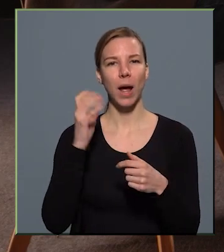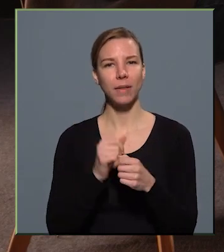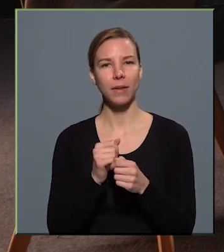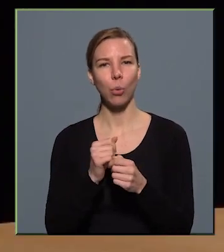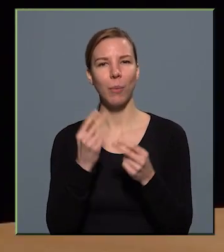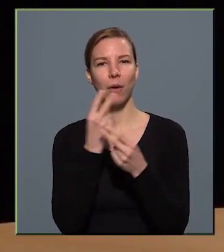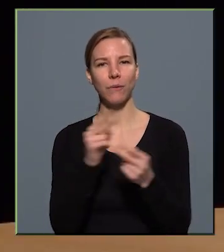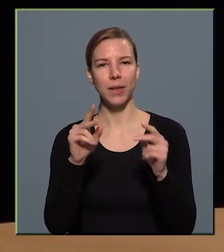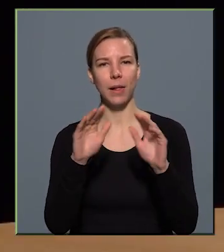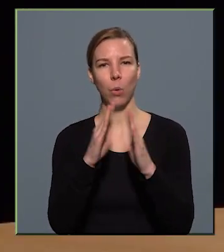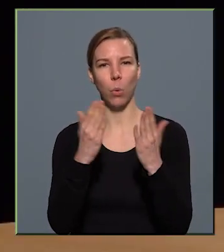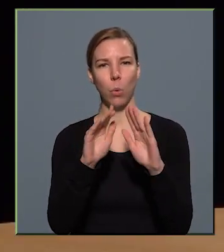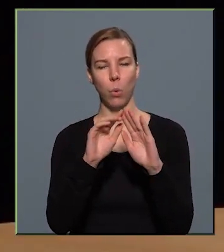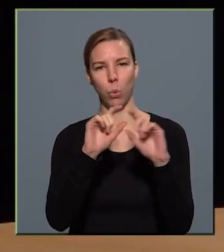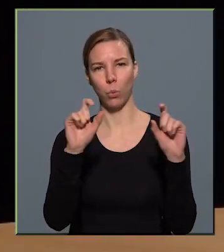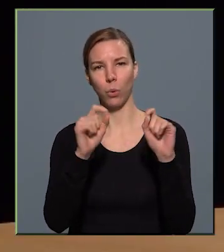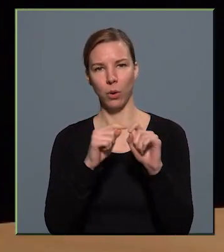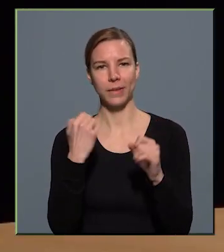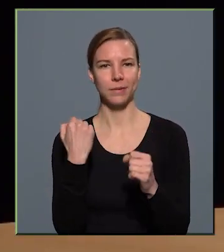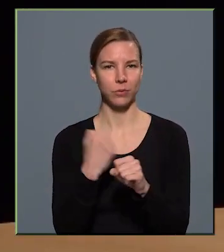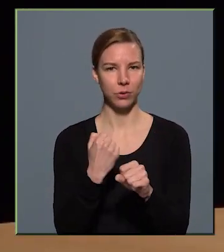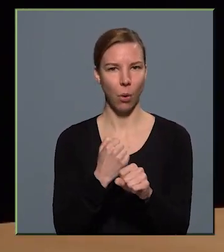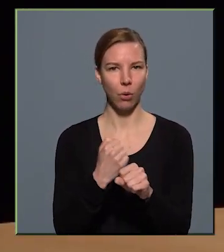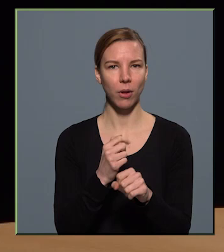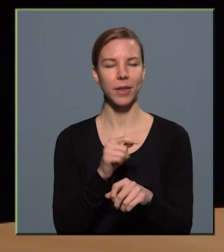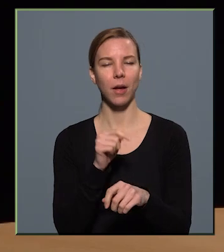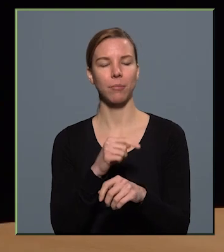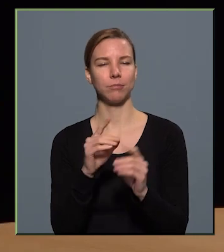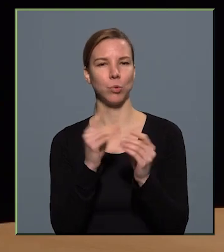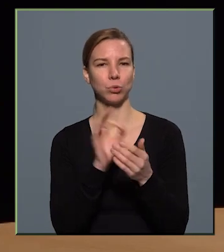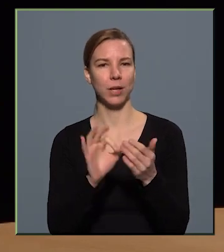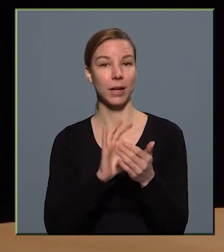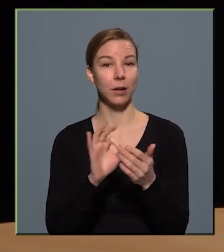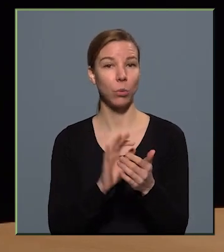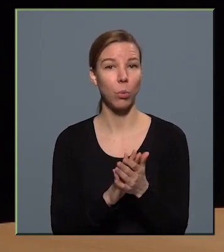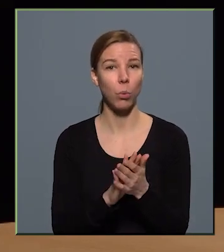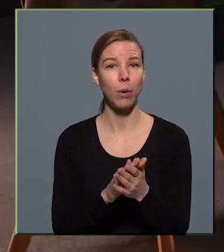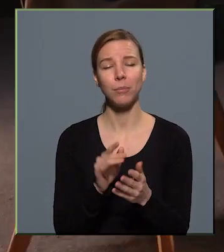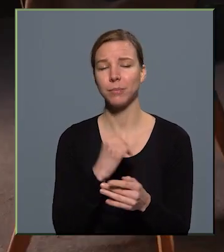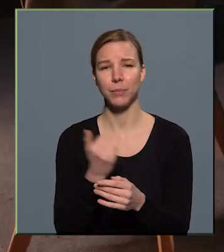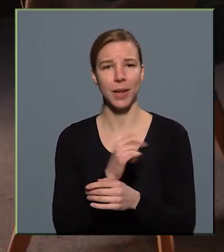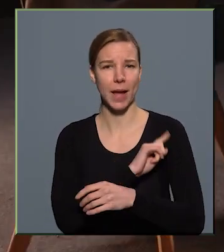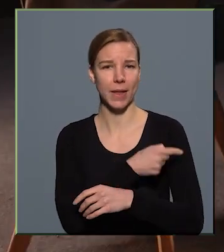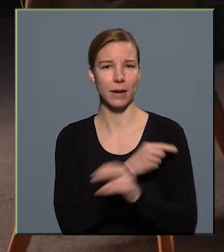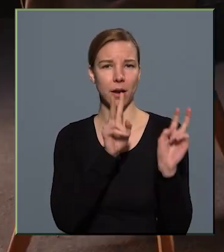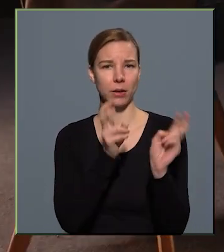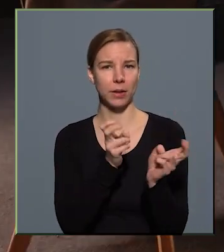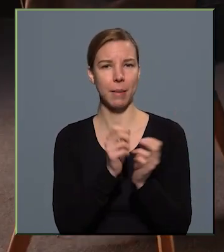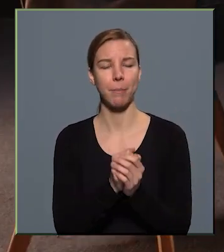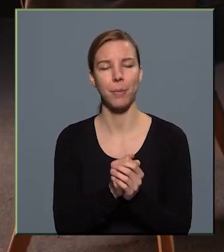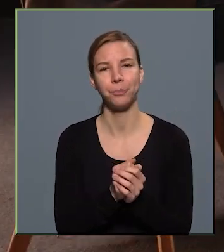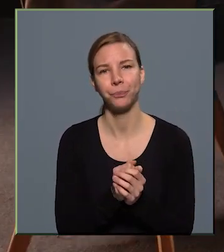mind dolgoztam, és alapvetően mindenhol energetikai területként, és aztán 2 éve a Magyarnak a kommunikációs ügyeit intézem. Na most ez